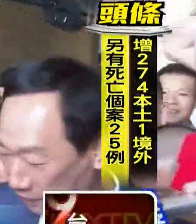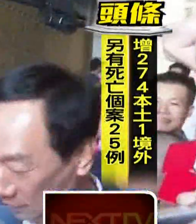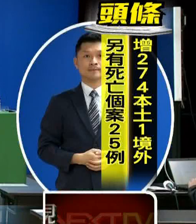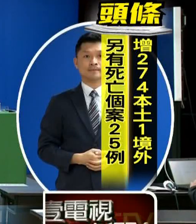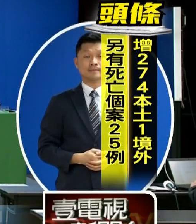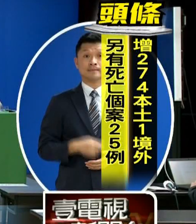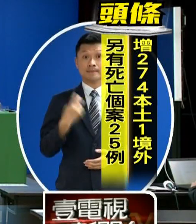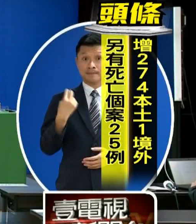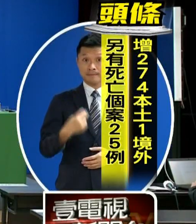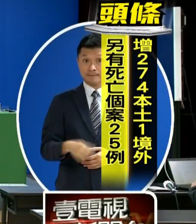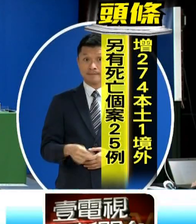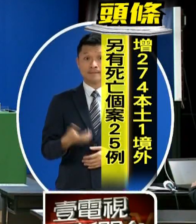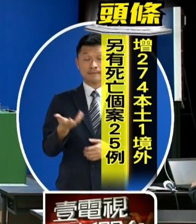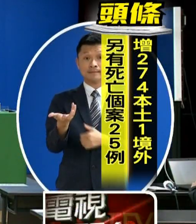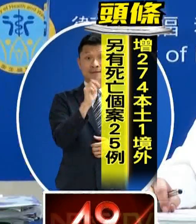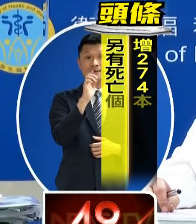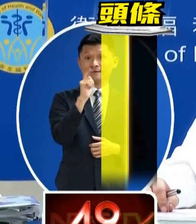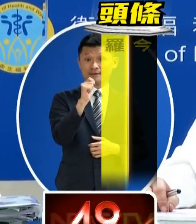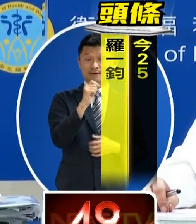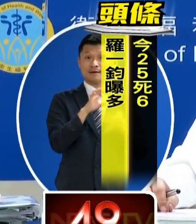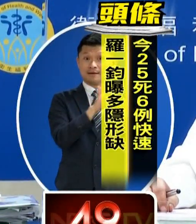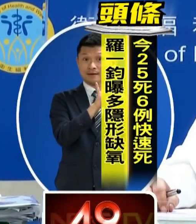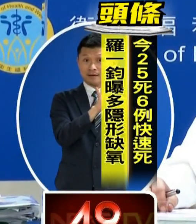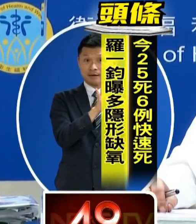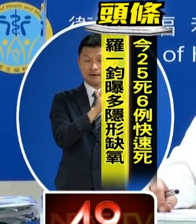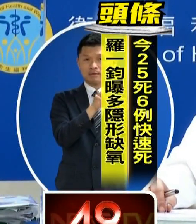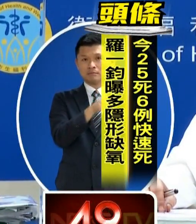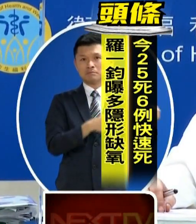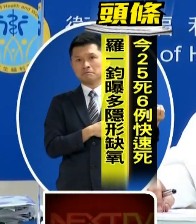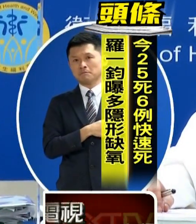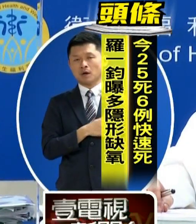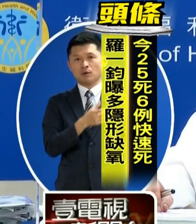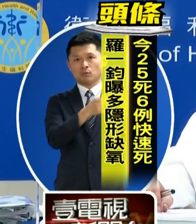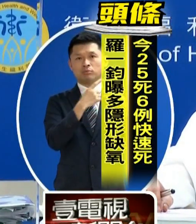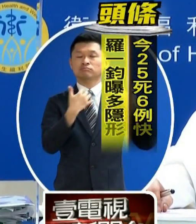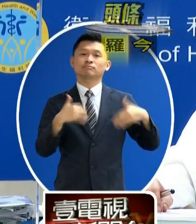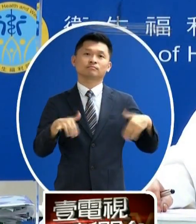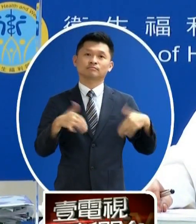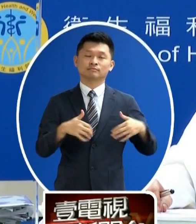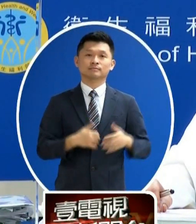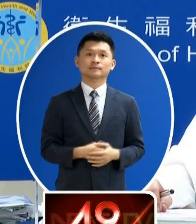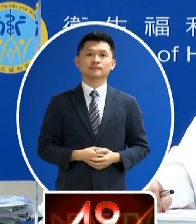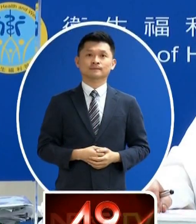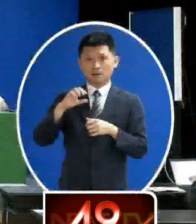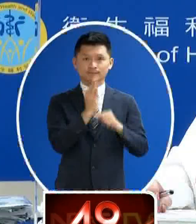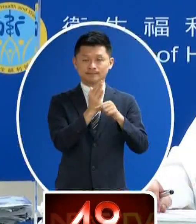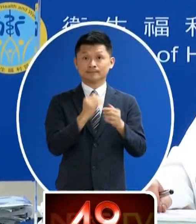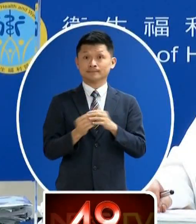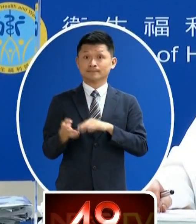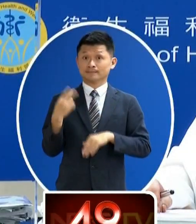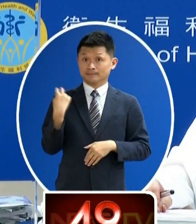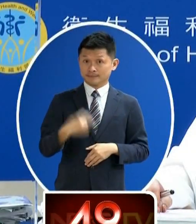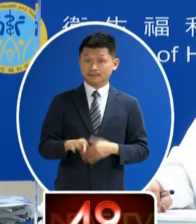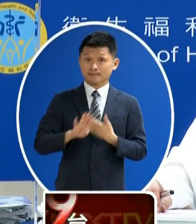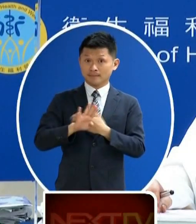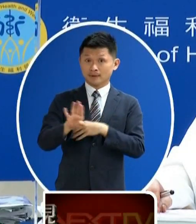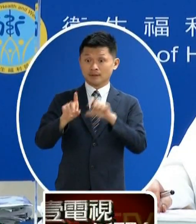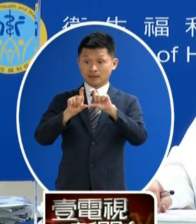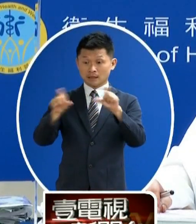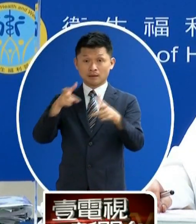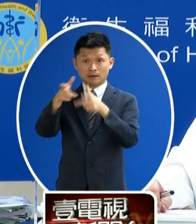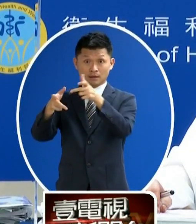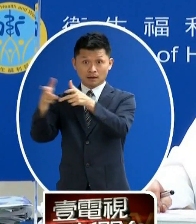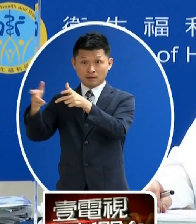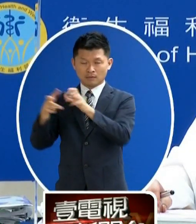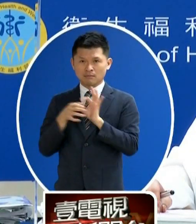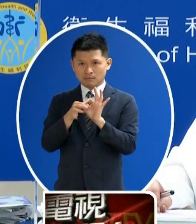进度， 跟 BNT 这部分的联系的时候，还没有接到他们的进一步的回答了。好，那我们也还在等待，跟其他疫苗厂的部分，我们目前都